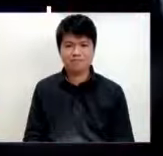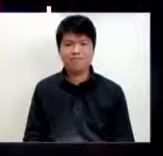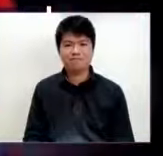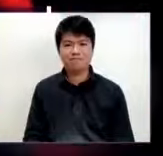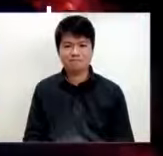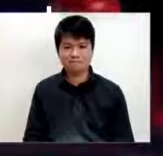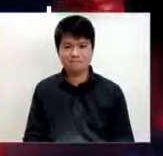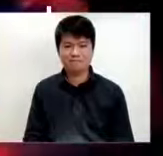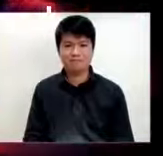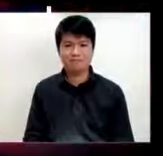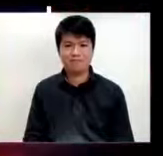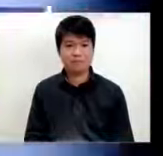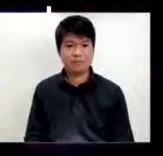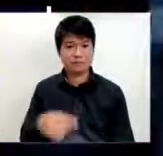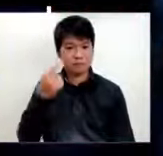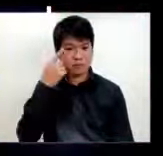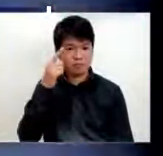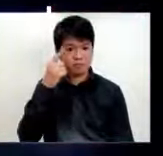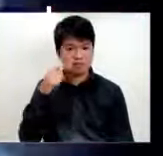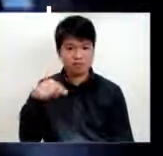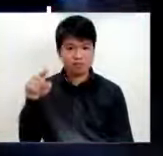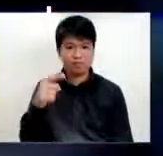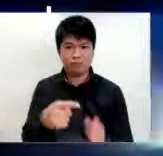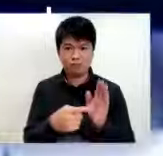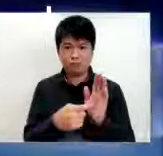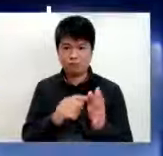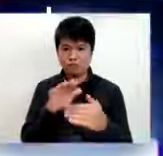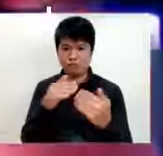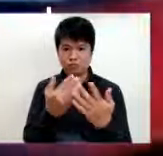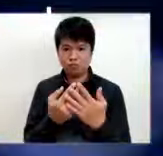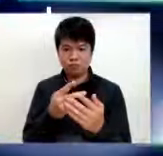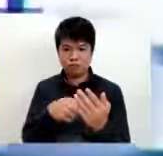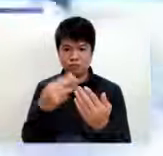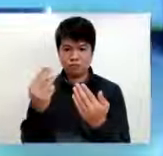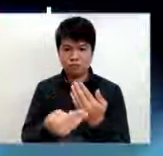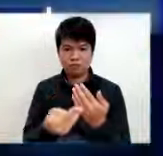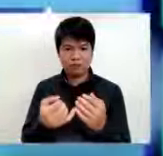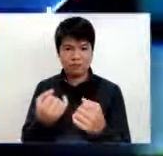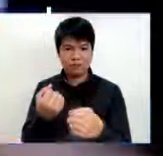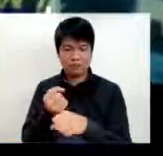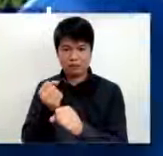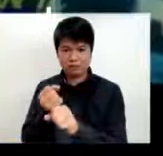Layo ng programang Show It All na bumuo ng isang idol group mula sa kanilang trainees.